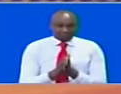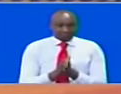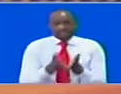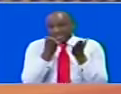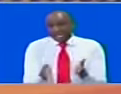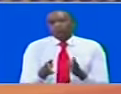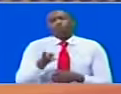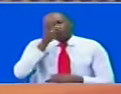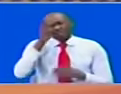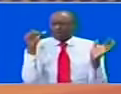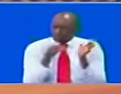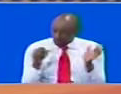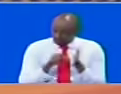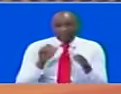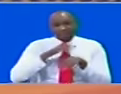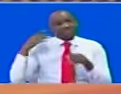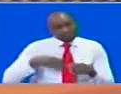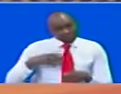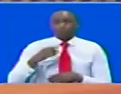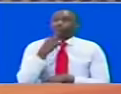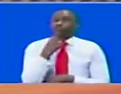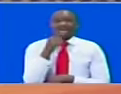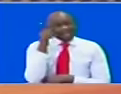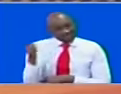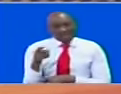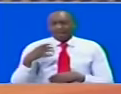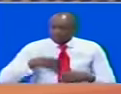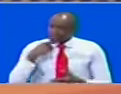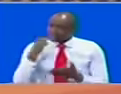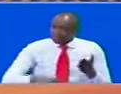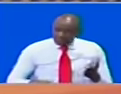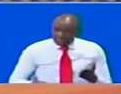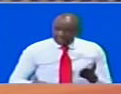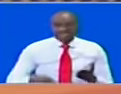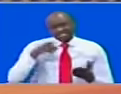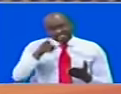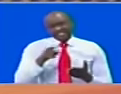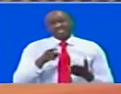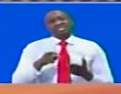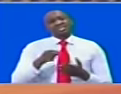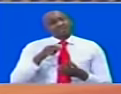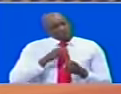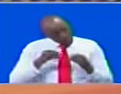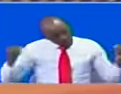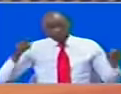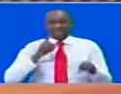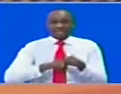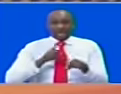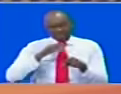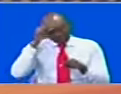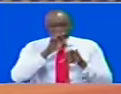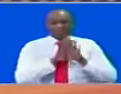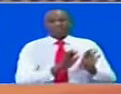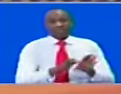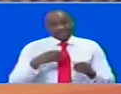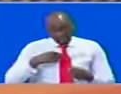Uhaba wa maji unaendelea kuwaathiri wakazi wa kaunti ya Turkana kwa kile wakazi wamedai kwamba ni kutengwa kwa muda mrefu. Mwanahabari wetu Elvis Kosgei